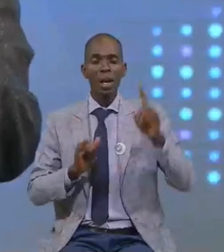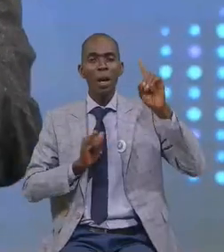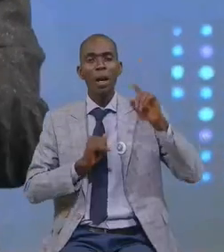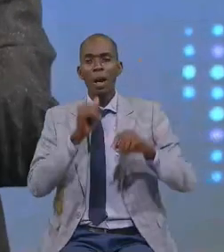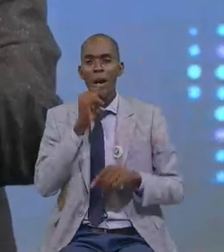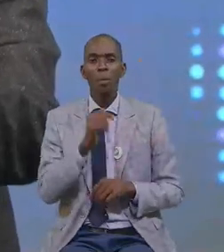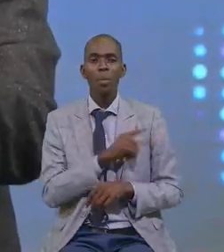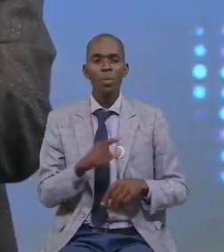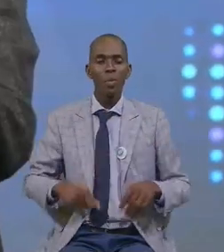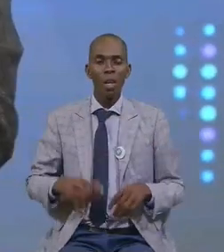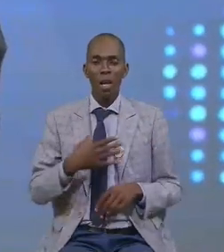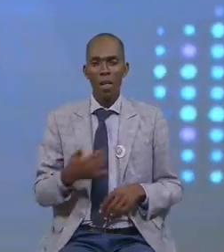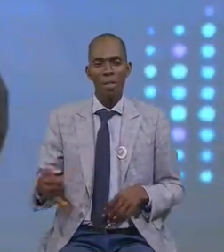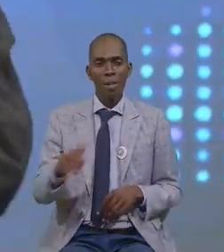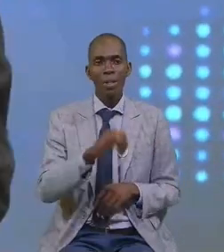l'Éternel.